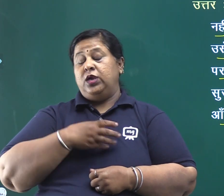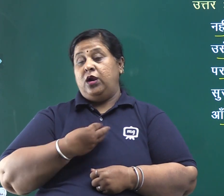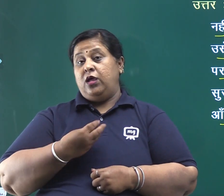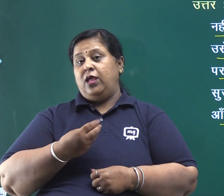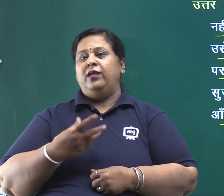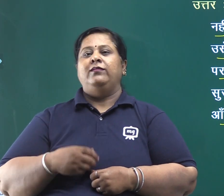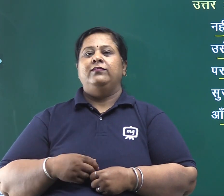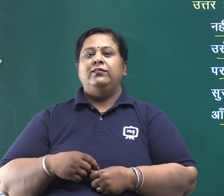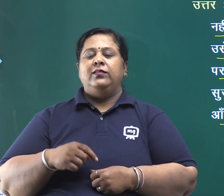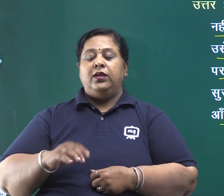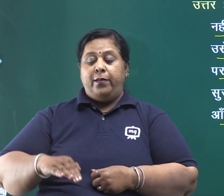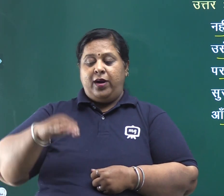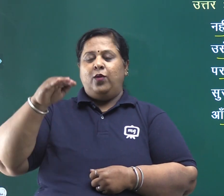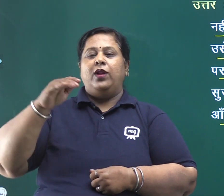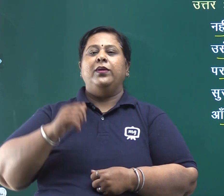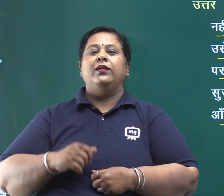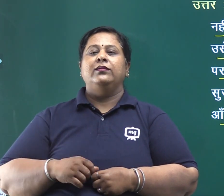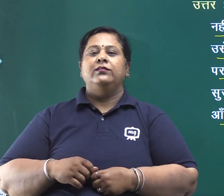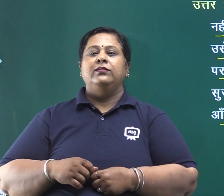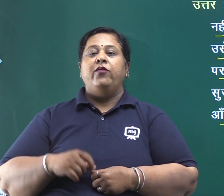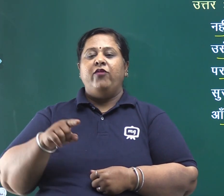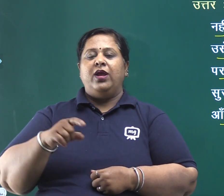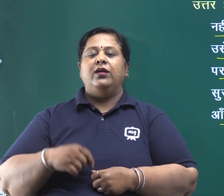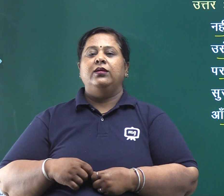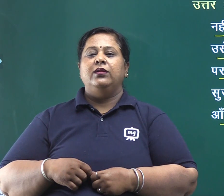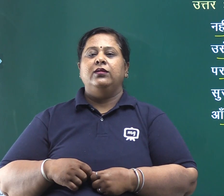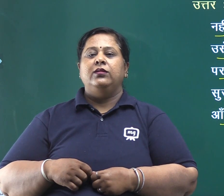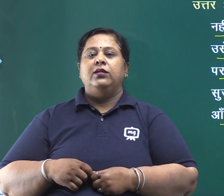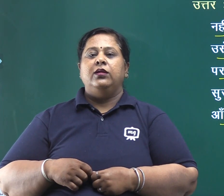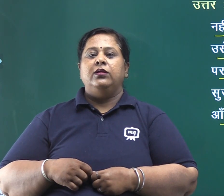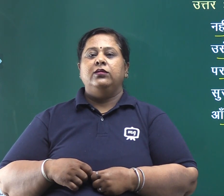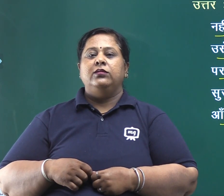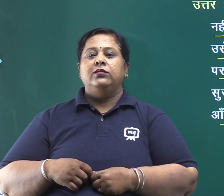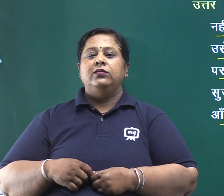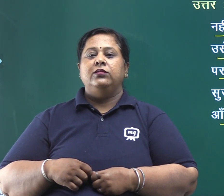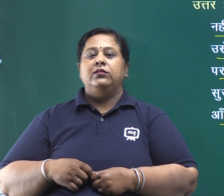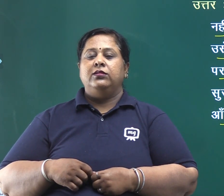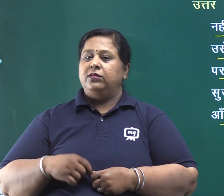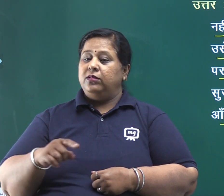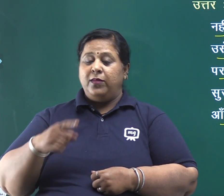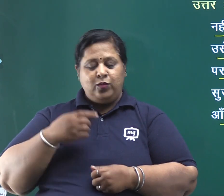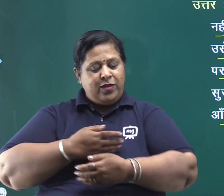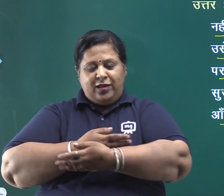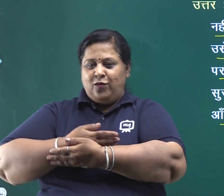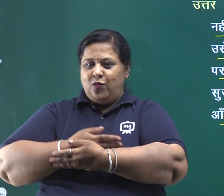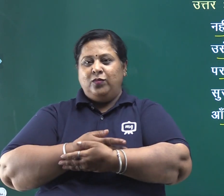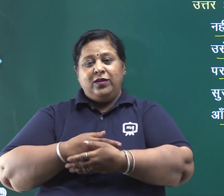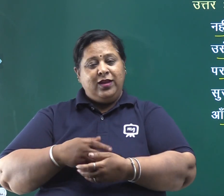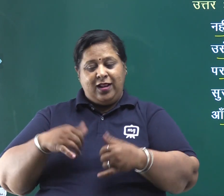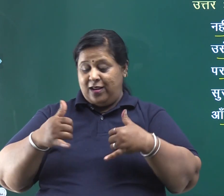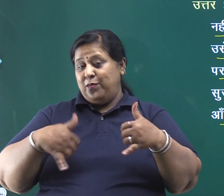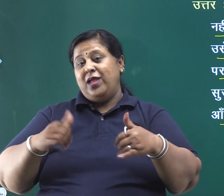डर है कि बड़ी होने पर वह ना तो माँ की गोद में